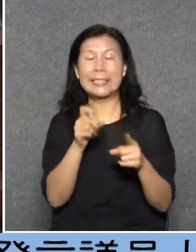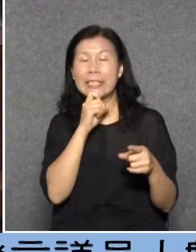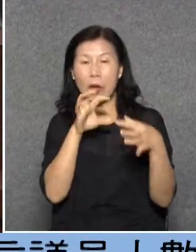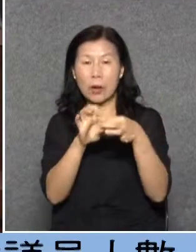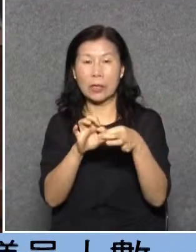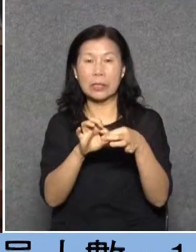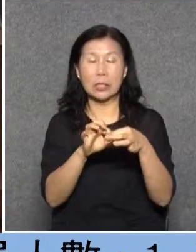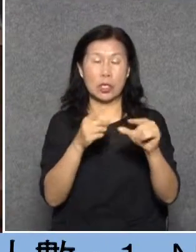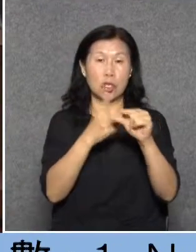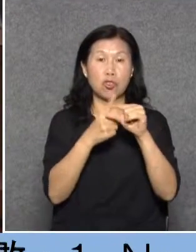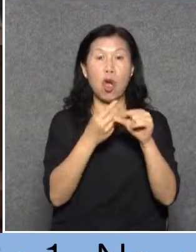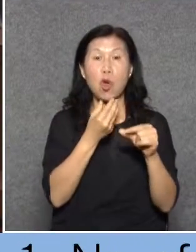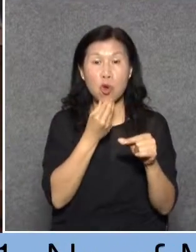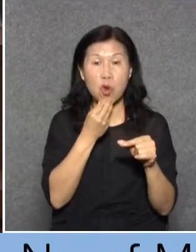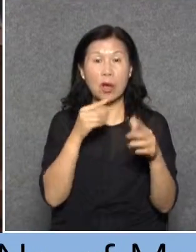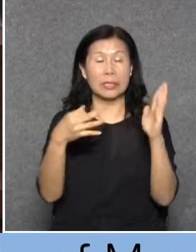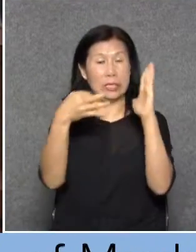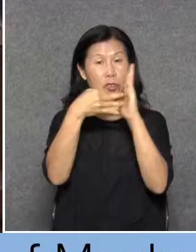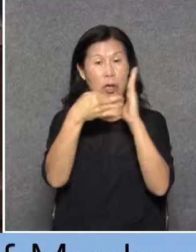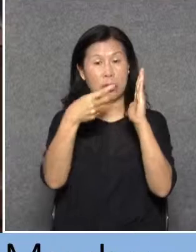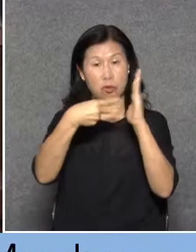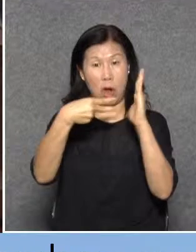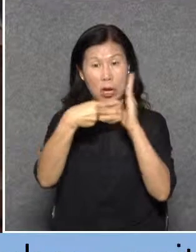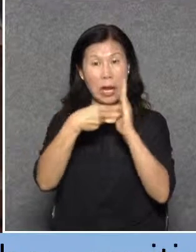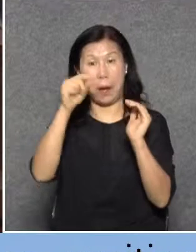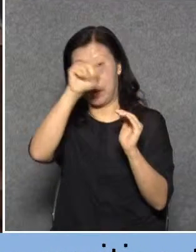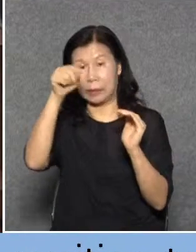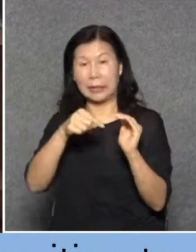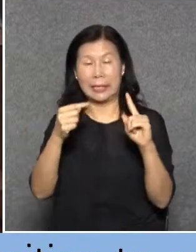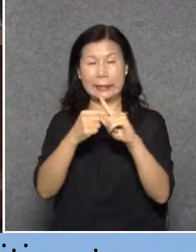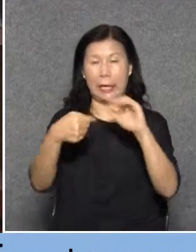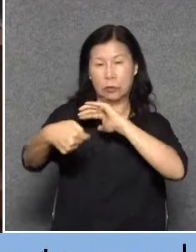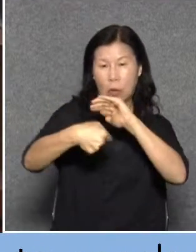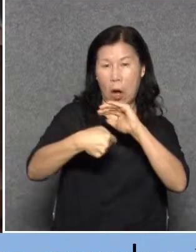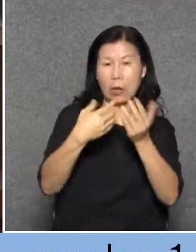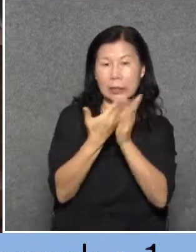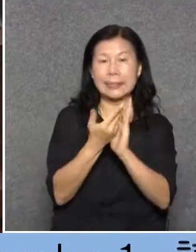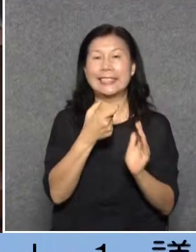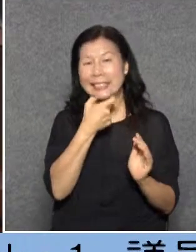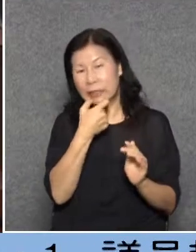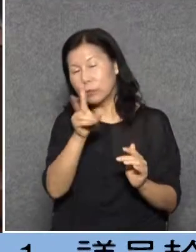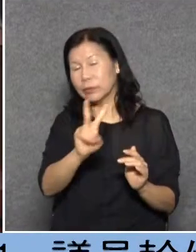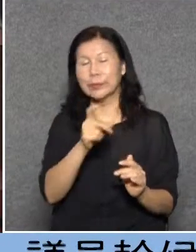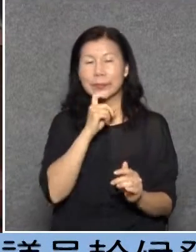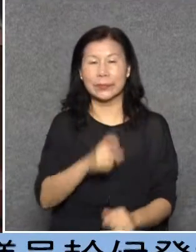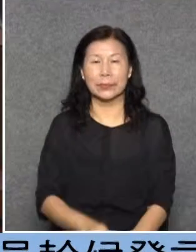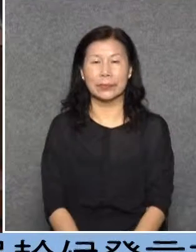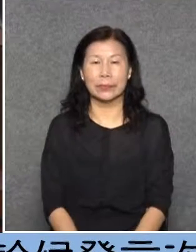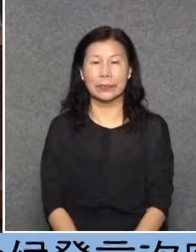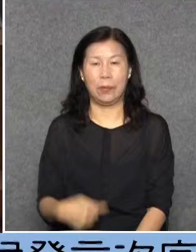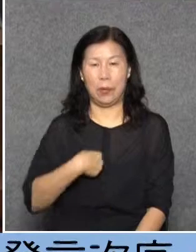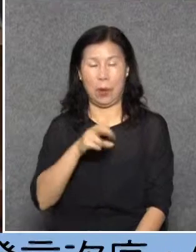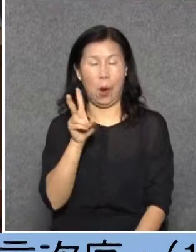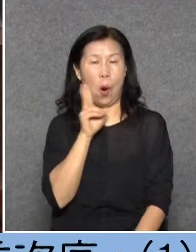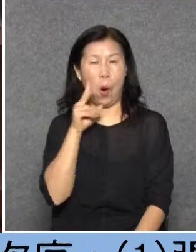中東嘅關於喺敍利亞問題之外咧，亦都唔少咧係人身攻擊啊，亦都係搞笑嘅嘢。所以呢方面咧，我就覺得我哋香